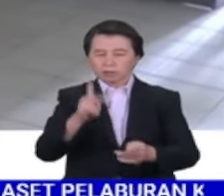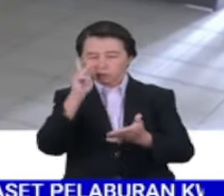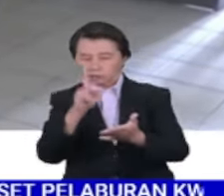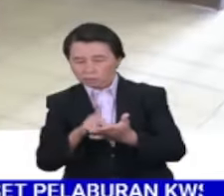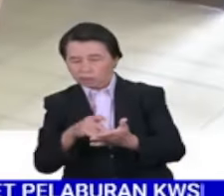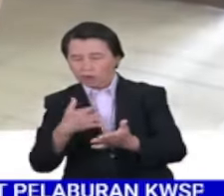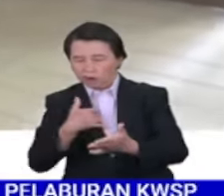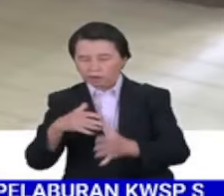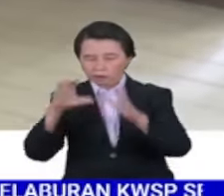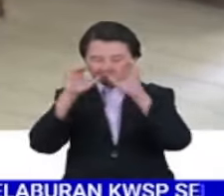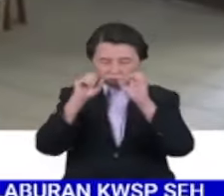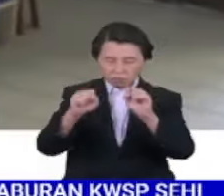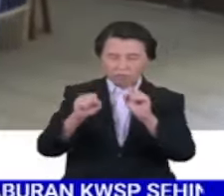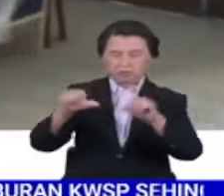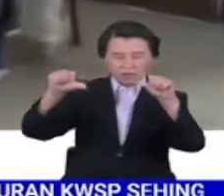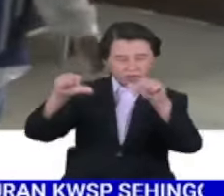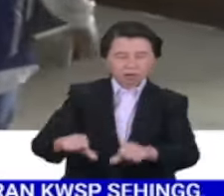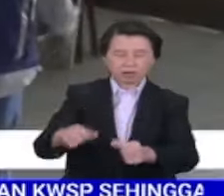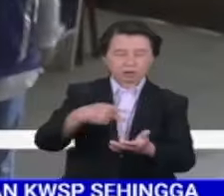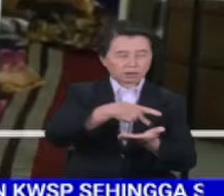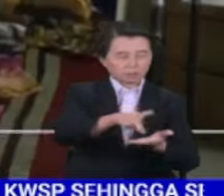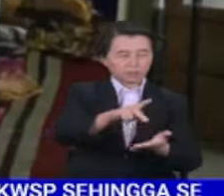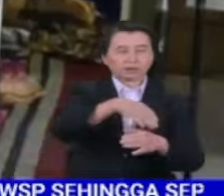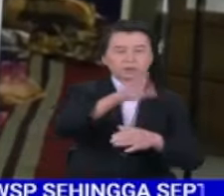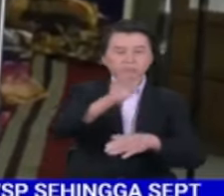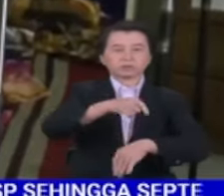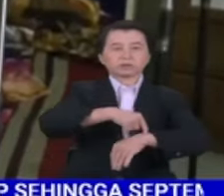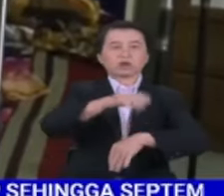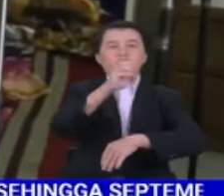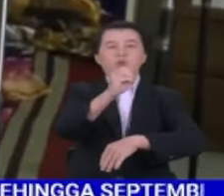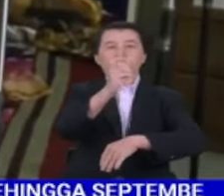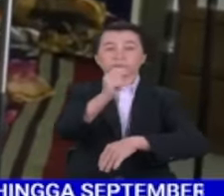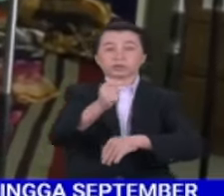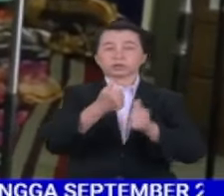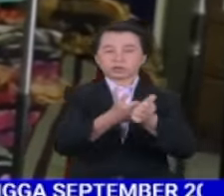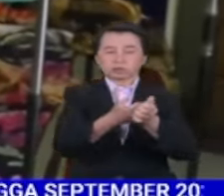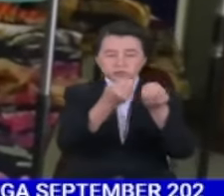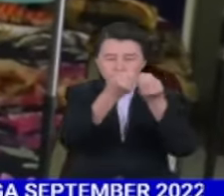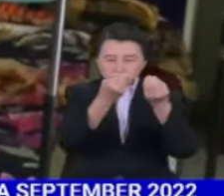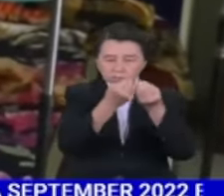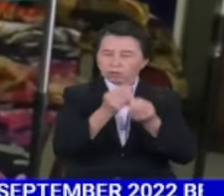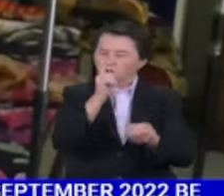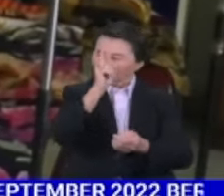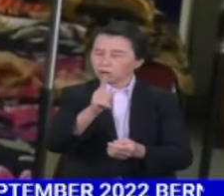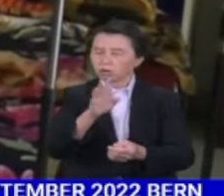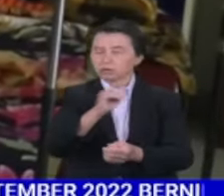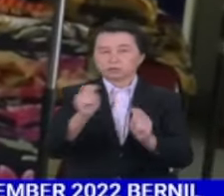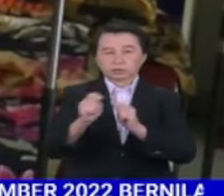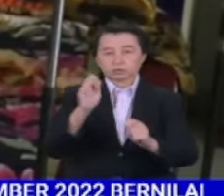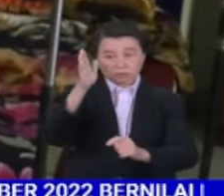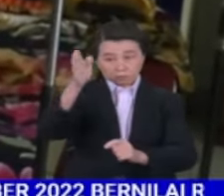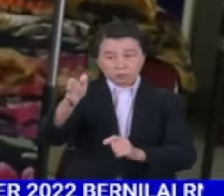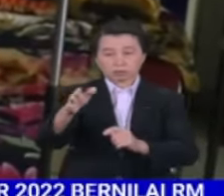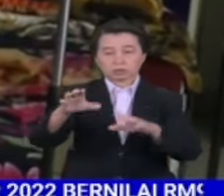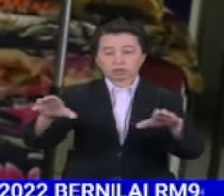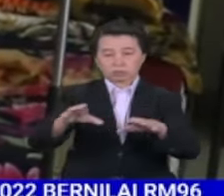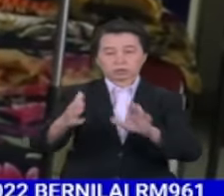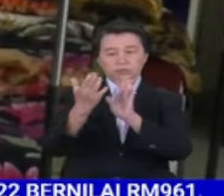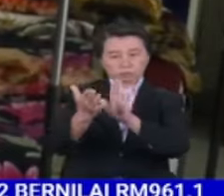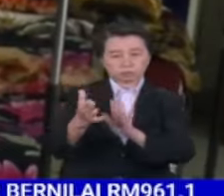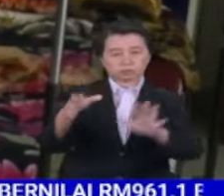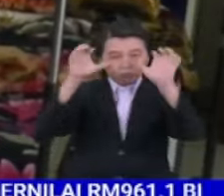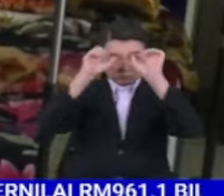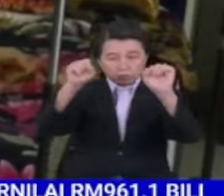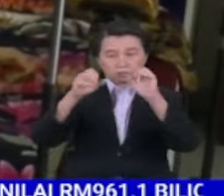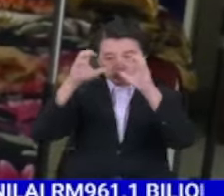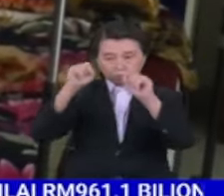pasti terdapat majikan gagal membayar bayaran lebih mase mengikut kiraan sepatunya dan tidak akan akan diambil terhadap